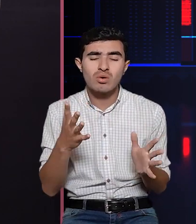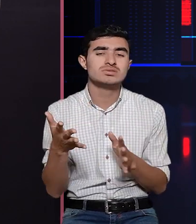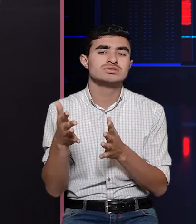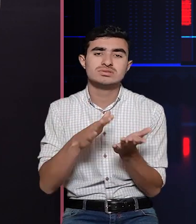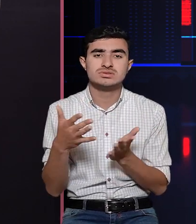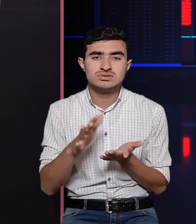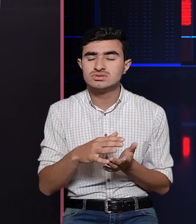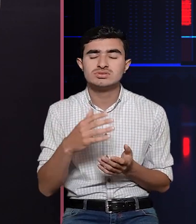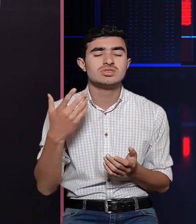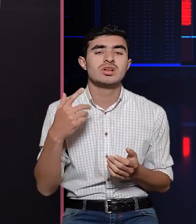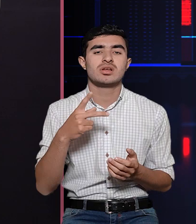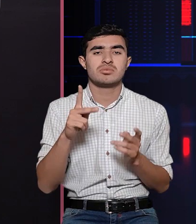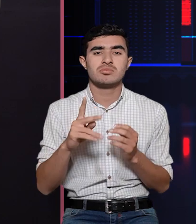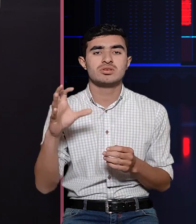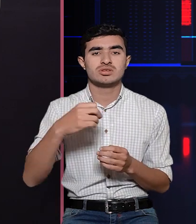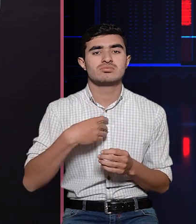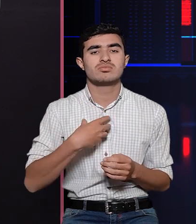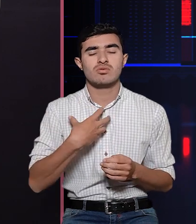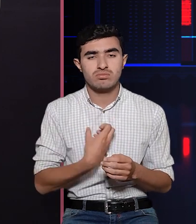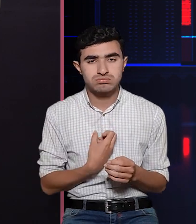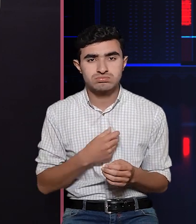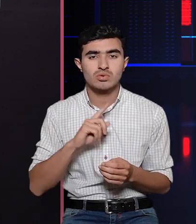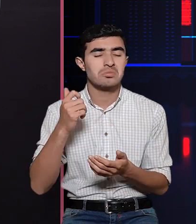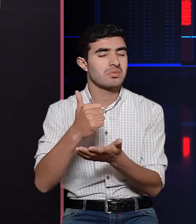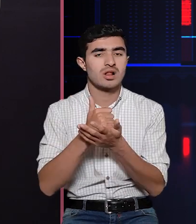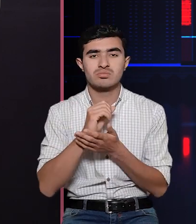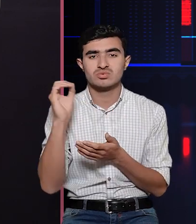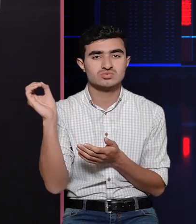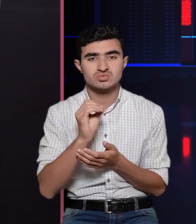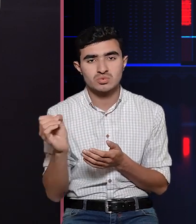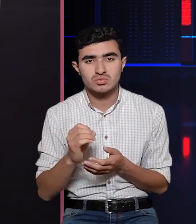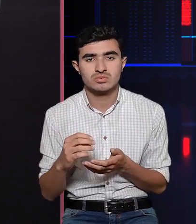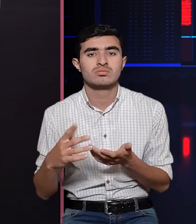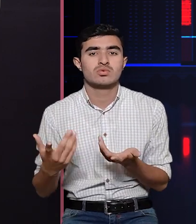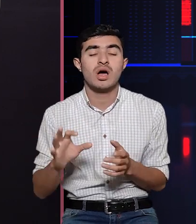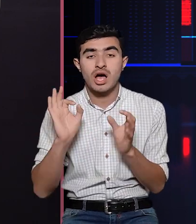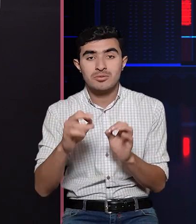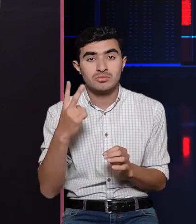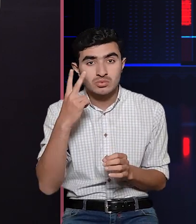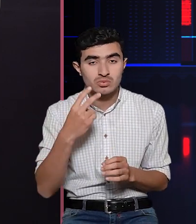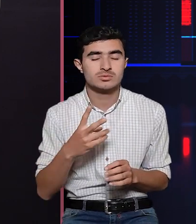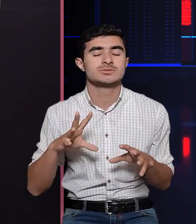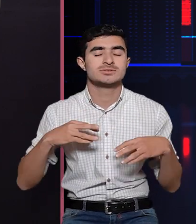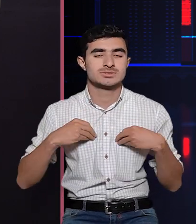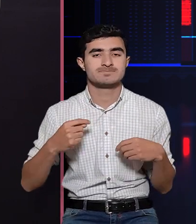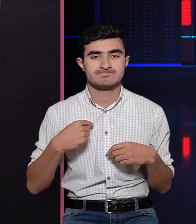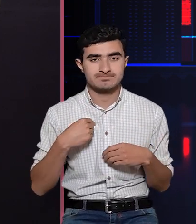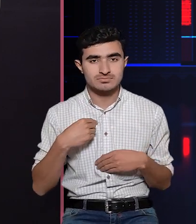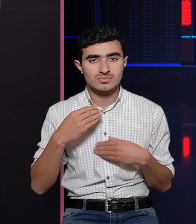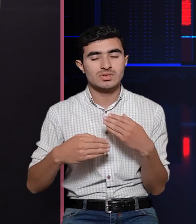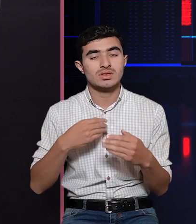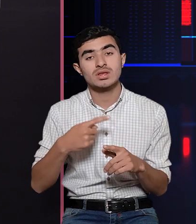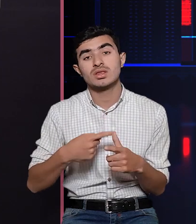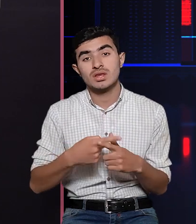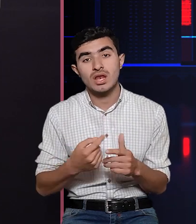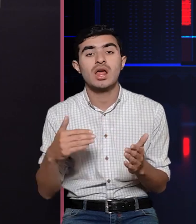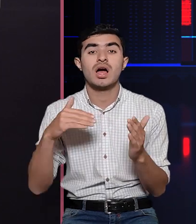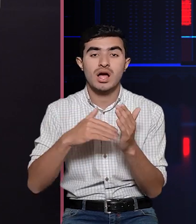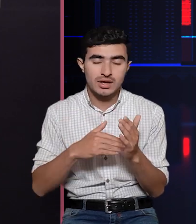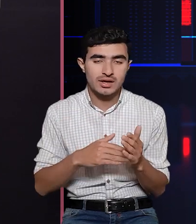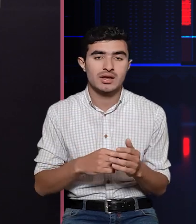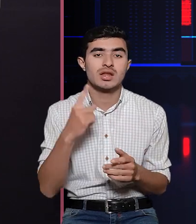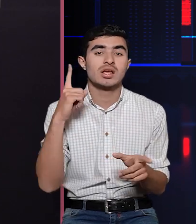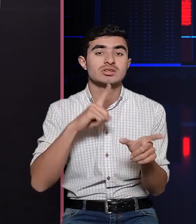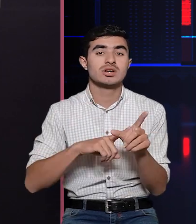میں بلڈنگوں کے نیچے پڑے تھے، کوئی مدد کرنے کا نظام نہیں تھا۔ تو ہم نے اس چیلنج کو بھی ایکسیپٹ کیا اور پہلی ریسکیو ٹیم 1 سال بعد